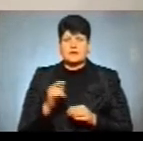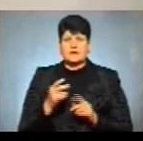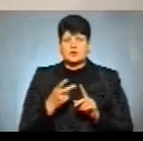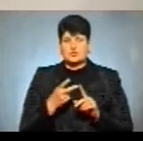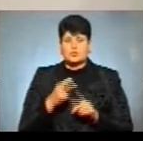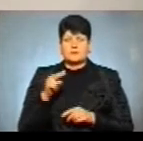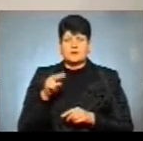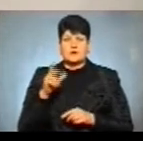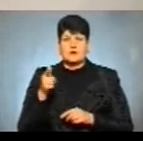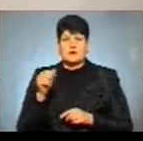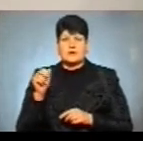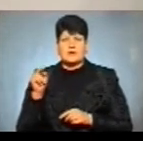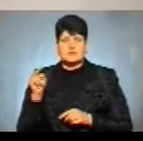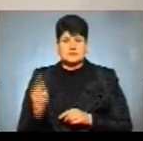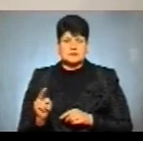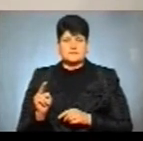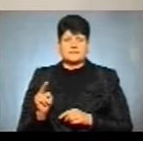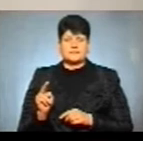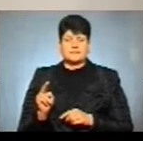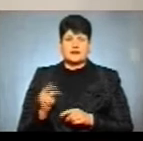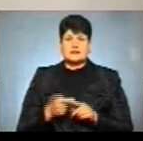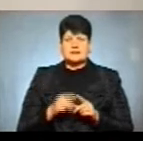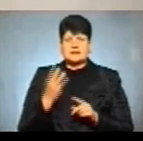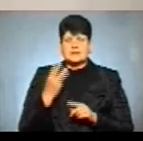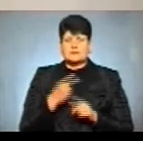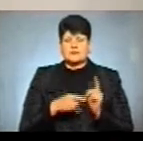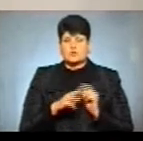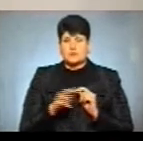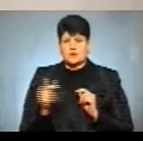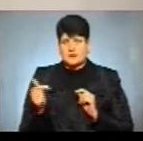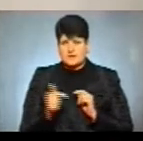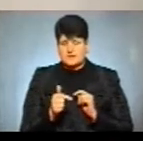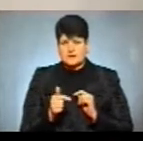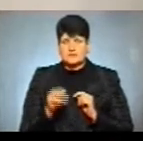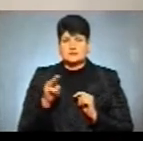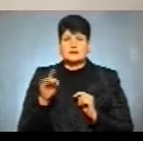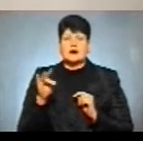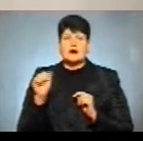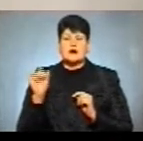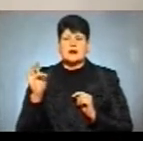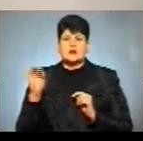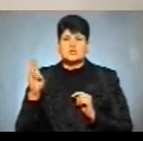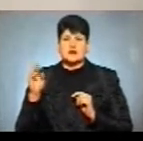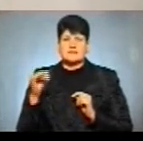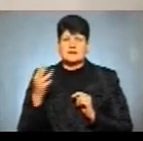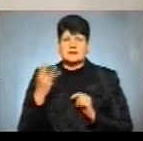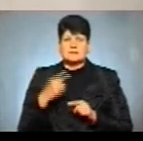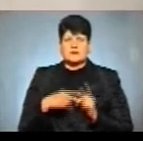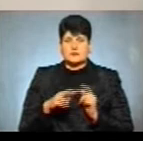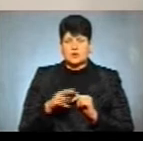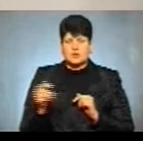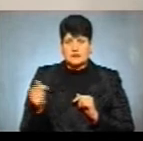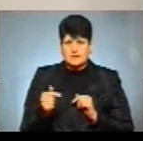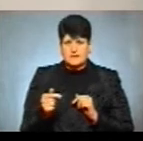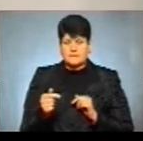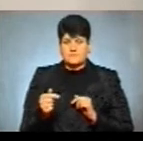Наступним йде Петро Гац з ББП, це майже 3,5 мільйона гривень. Тарашевський з Радикальної партії теж 3,5